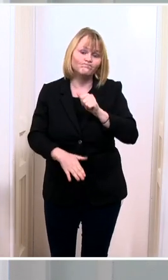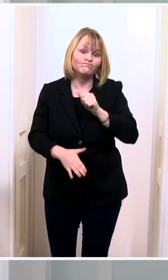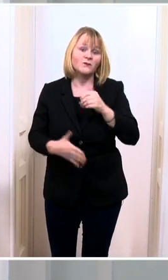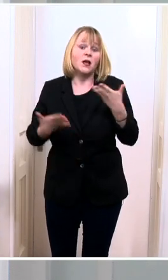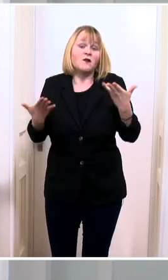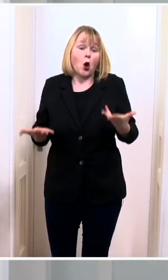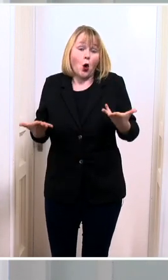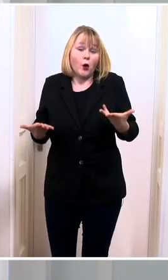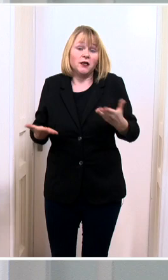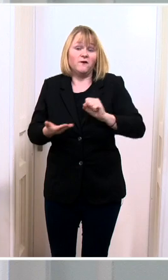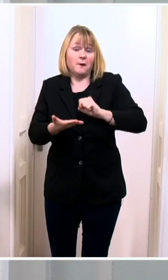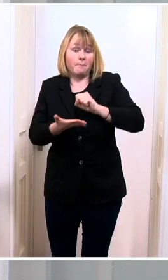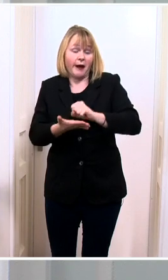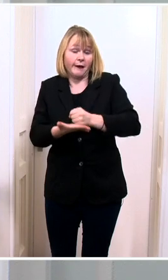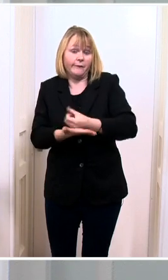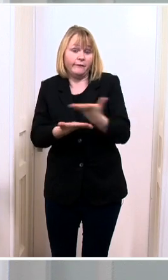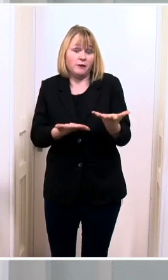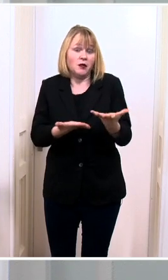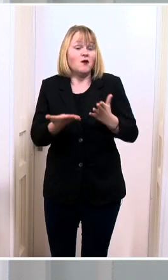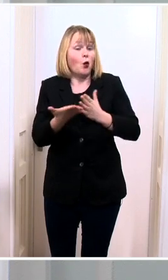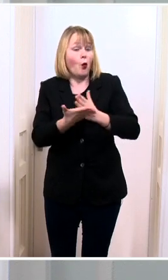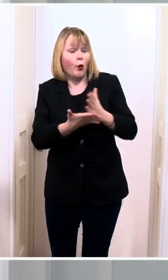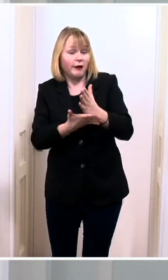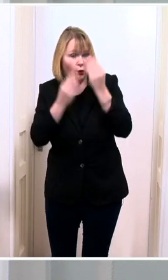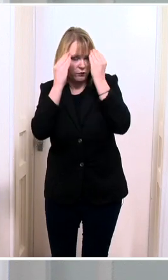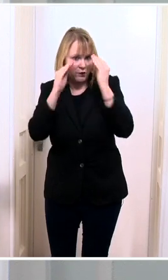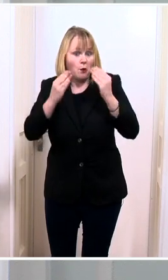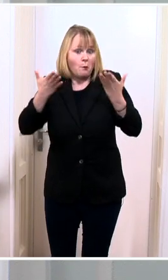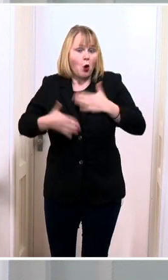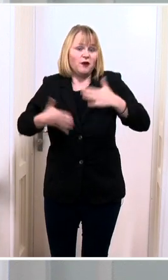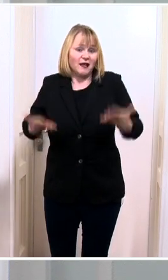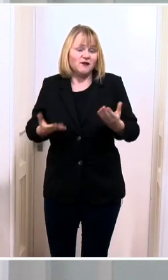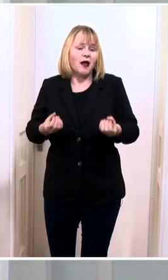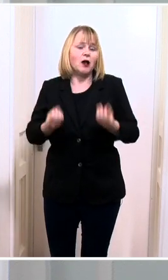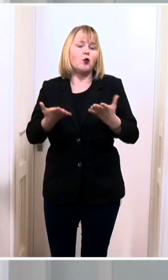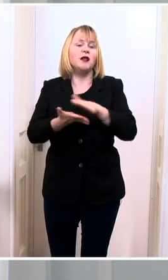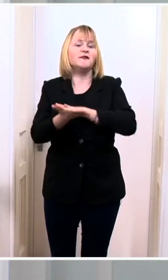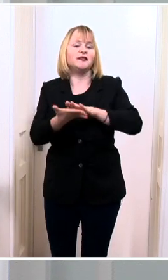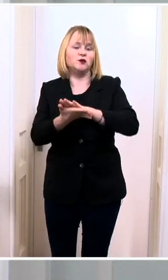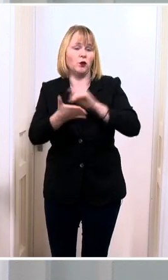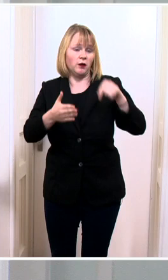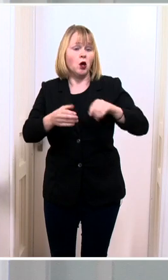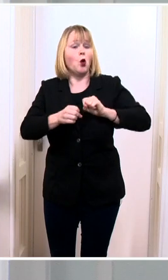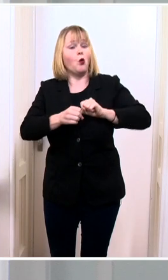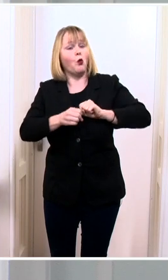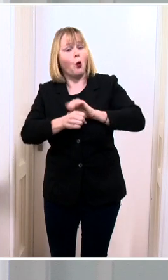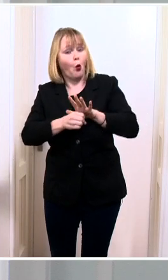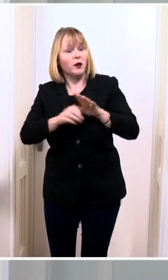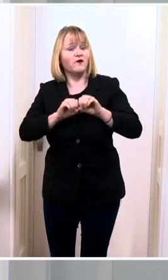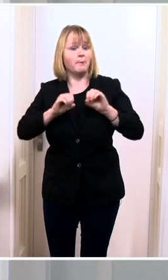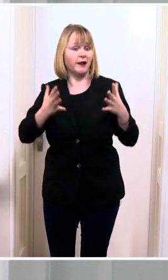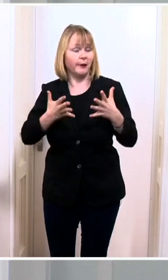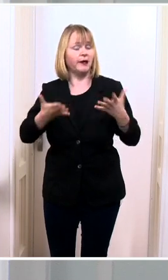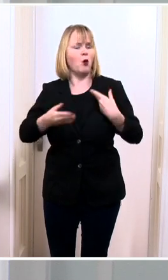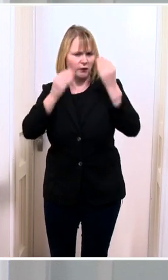An der heutigen Medienorientierung möchten wir Sie über die aktuelle Situation rund um die Corona-Pandemie